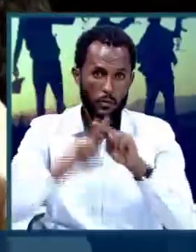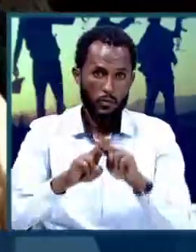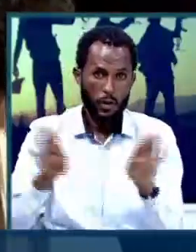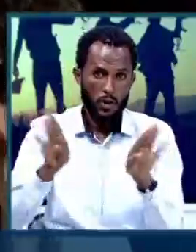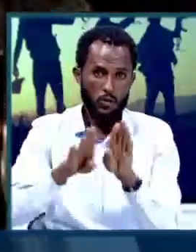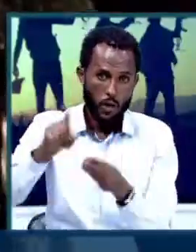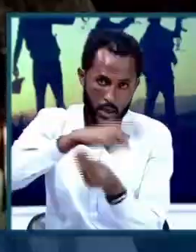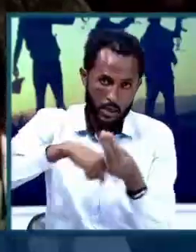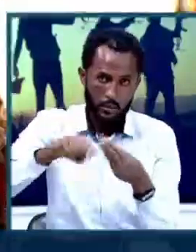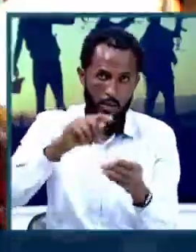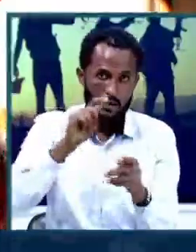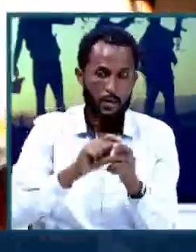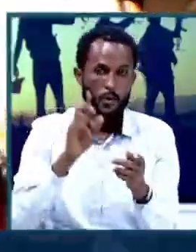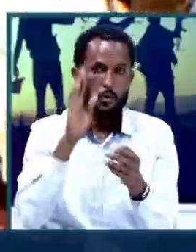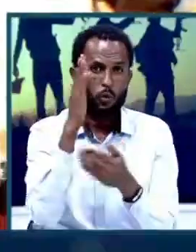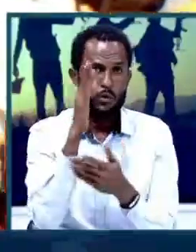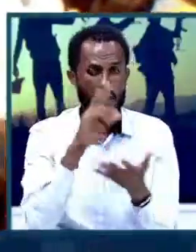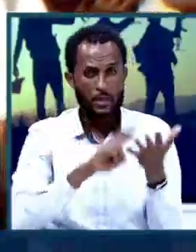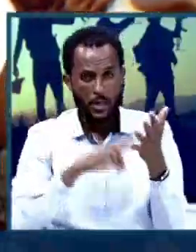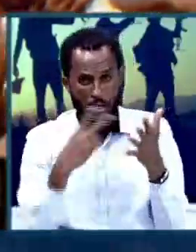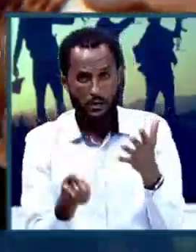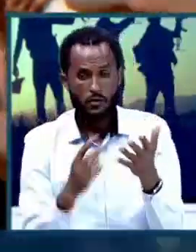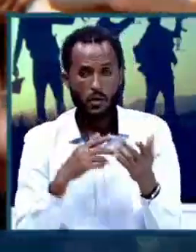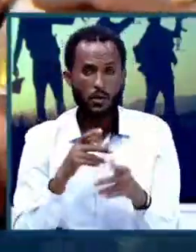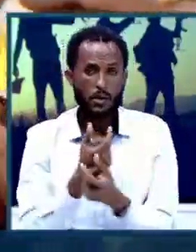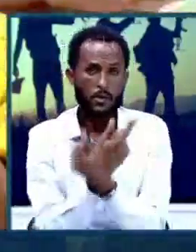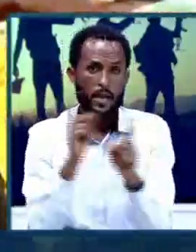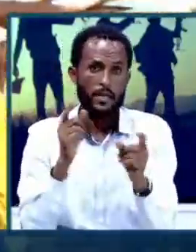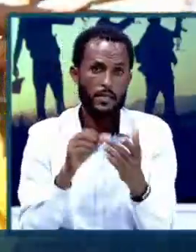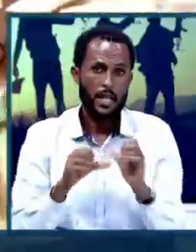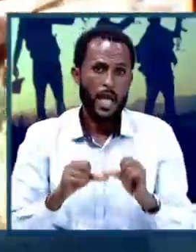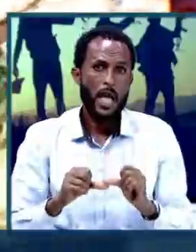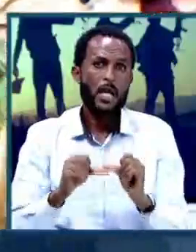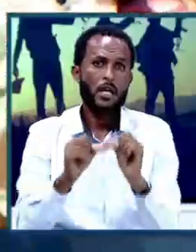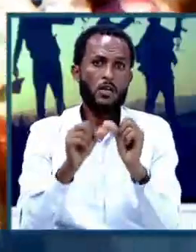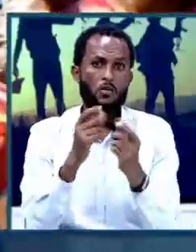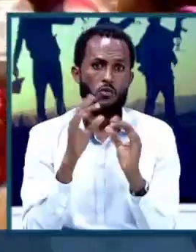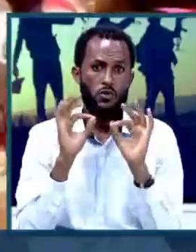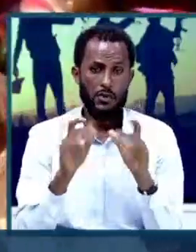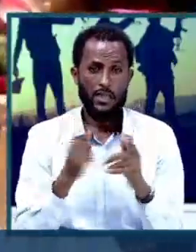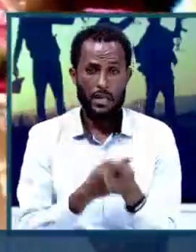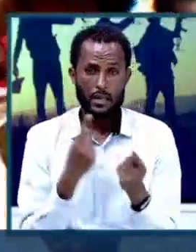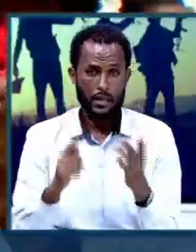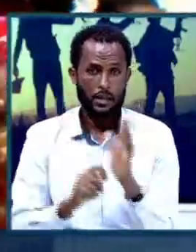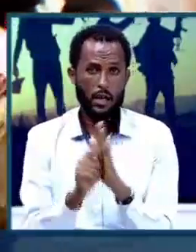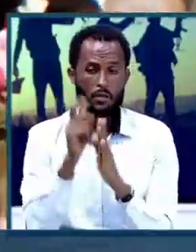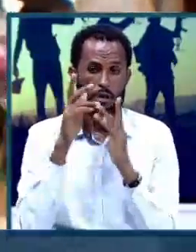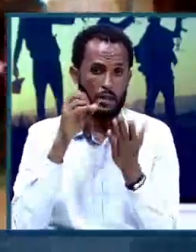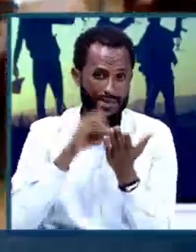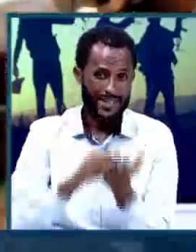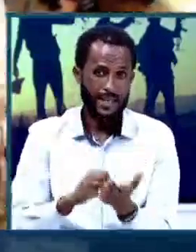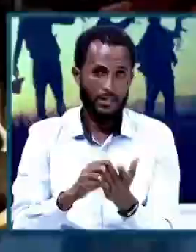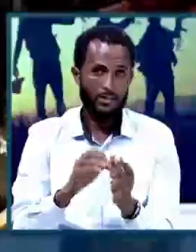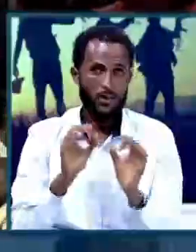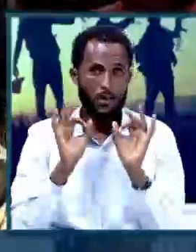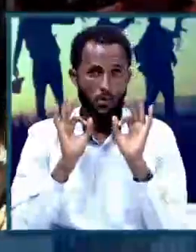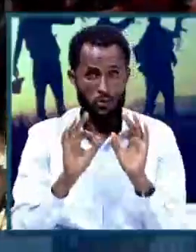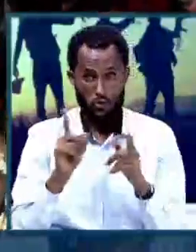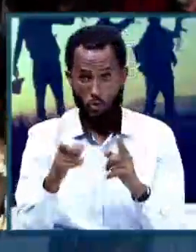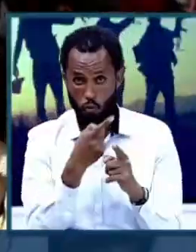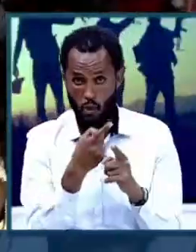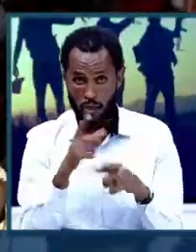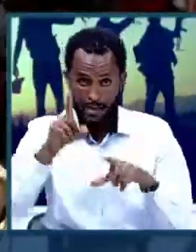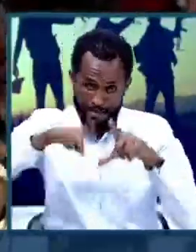ክባን ከም ቆፅሊ ዝረግፍ ዘሎ ህዝቢ ትግራይ ንምድሓንን ዘላቂ ውሕስና ትግራይን ትግራወትን ንምርግጋፅን ድማ ውሕስ ዝኾነ